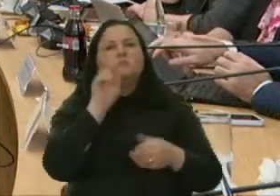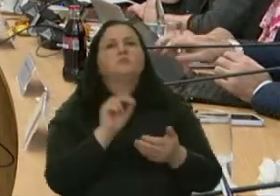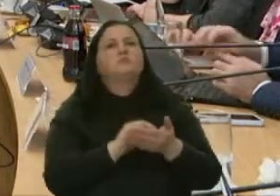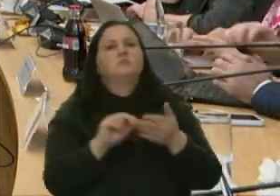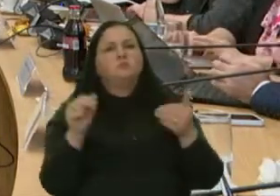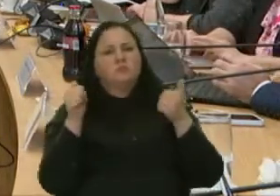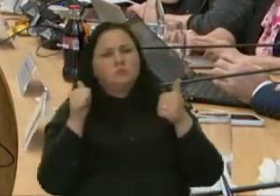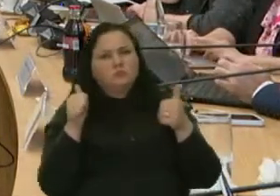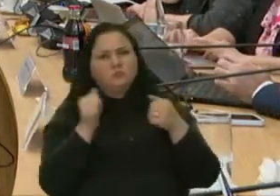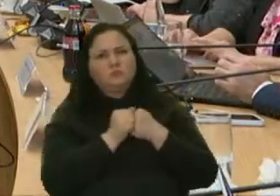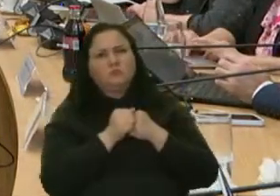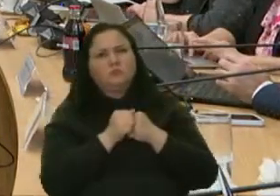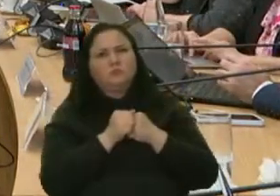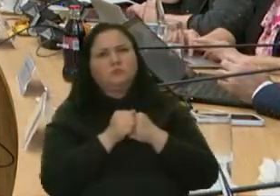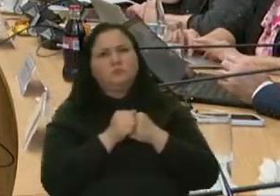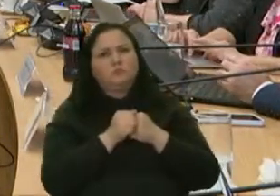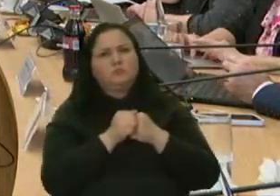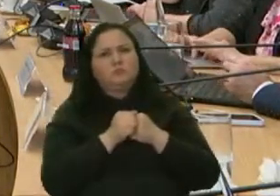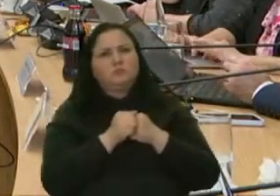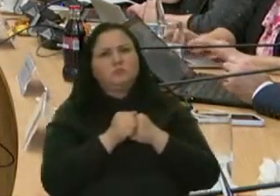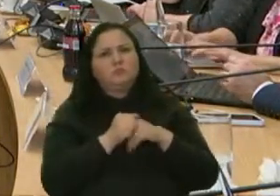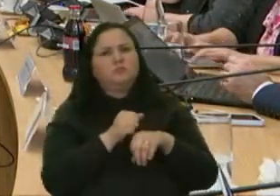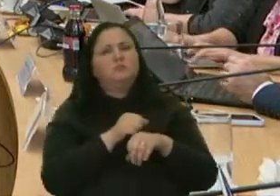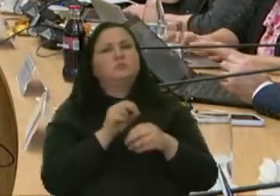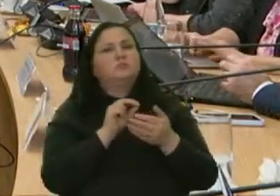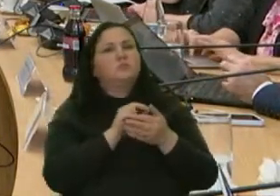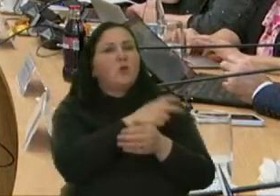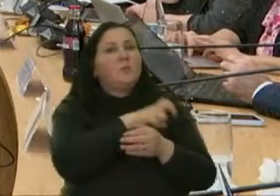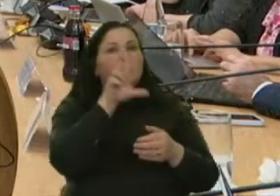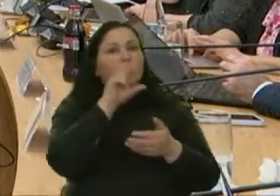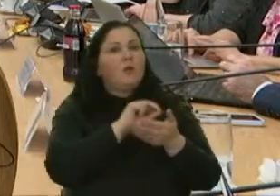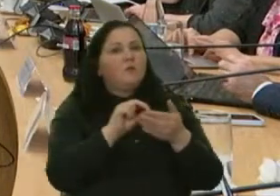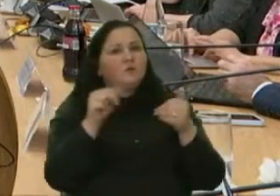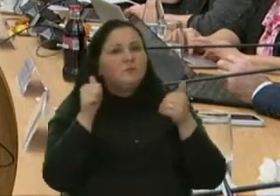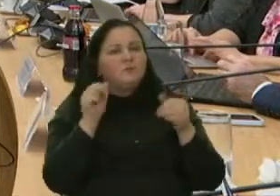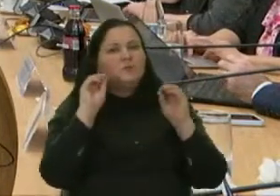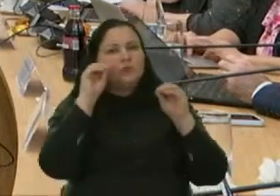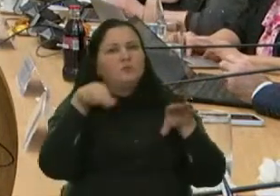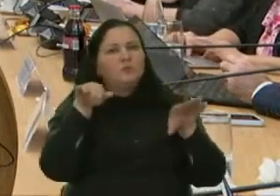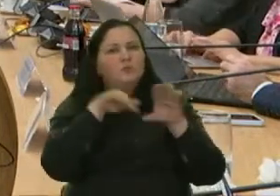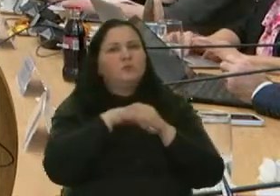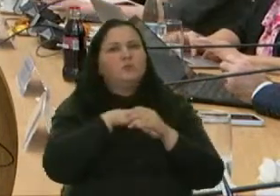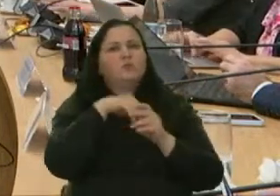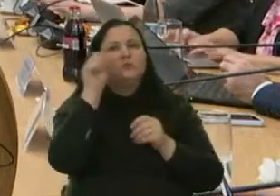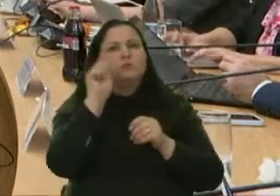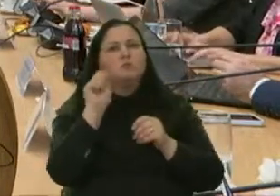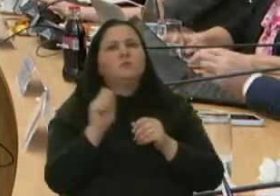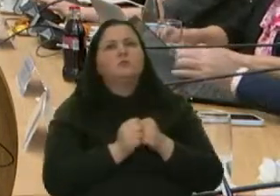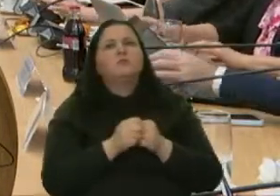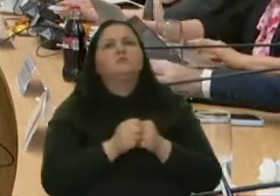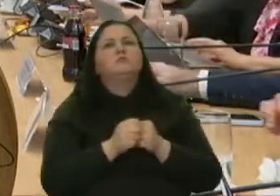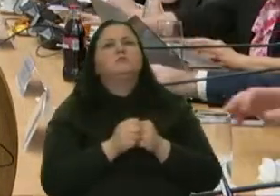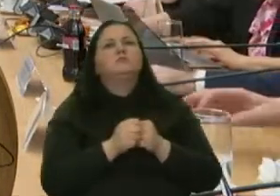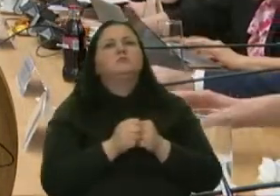juridică aviz favorabil Comisia 3 Comisia de urbanist Avis favorabil supun la vot proiectul numărul